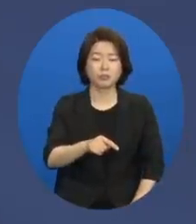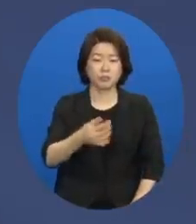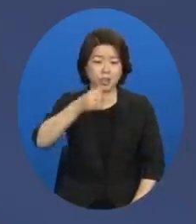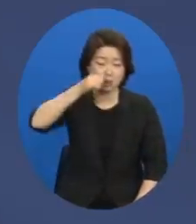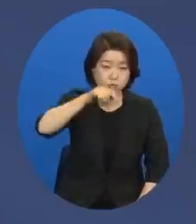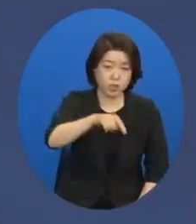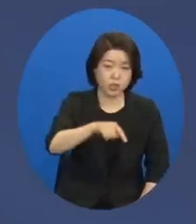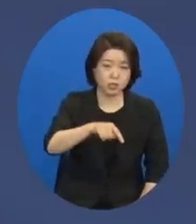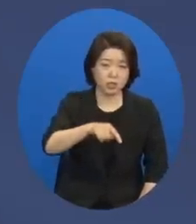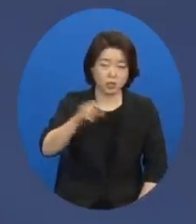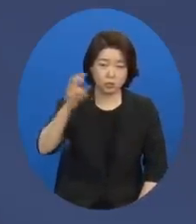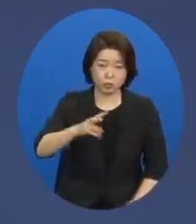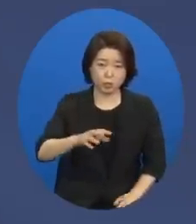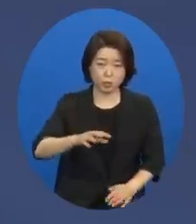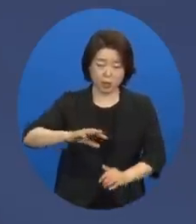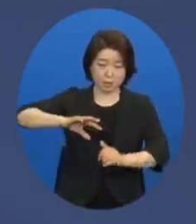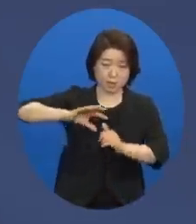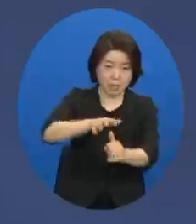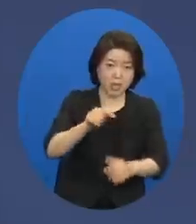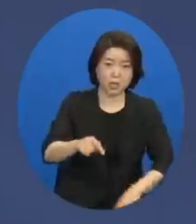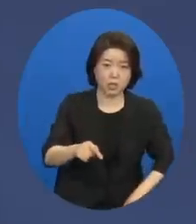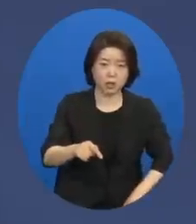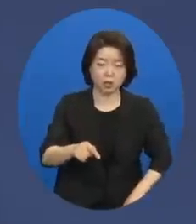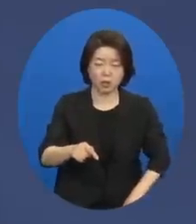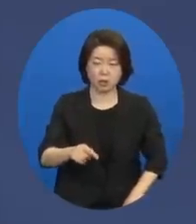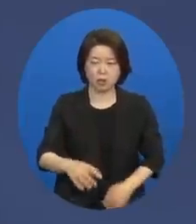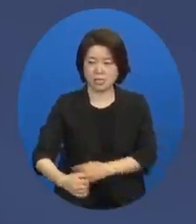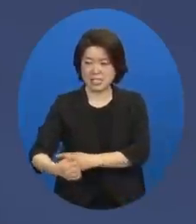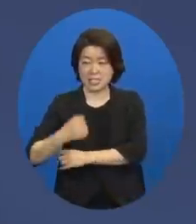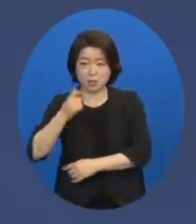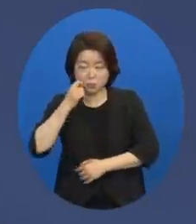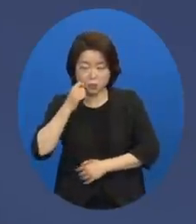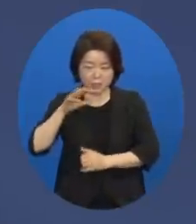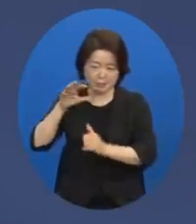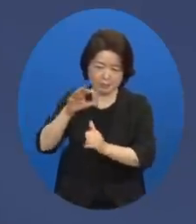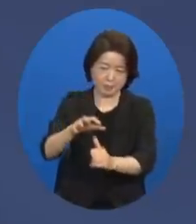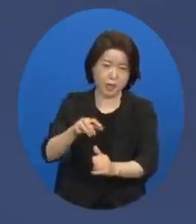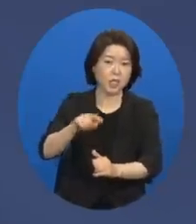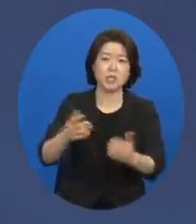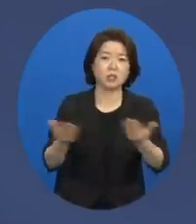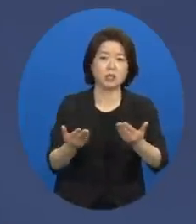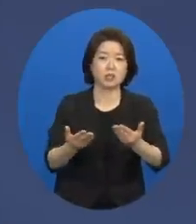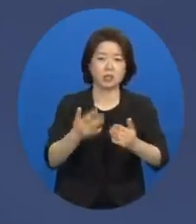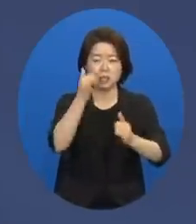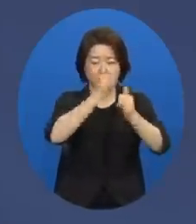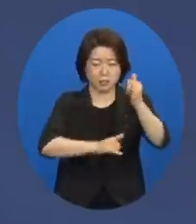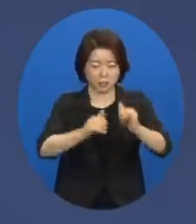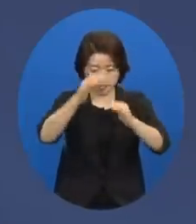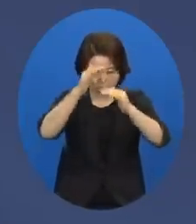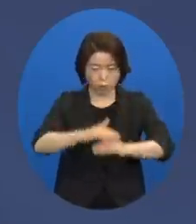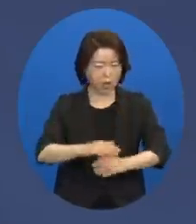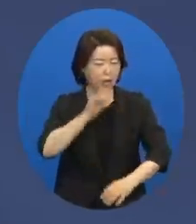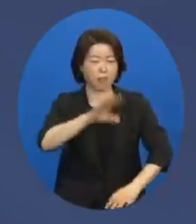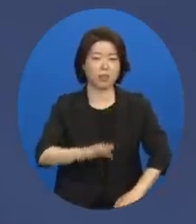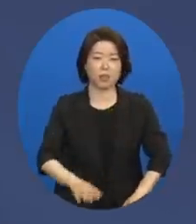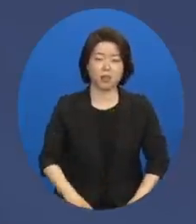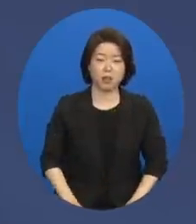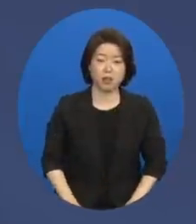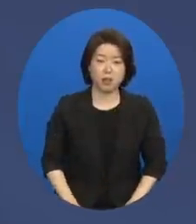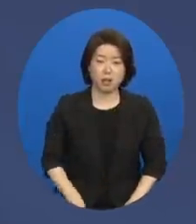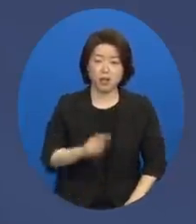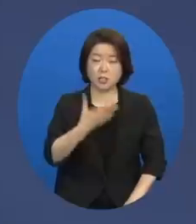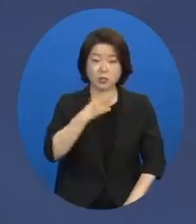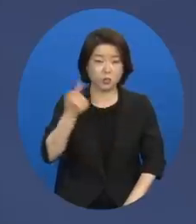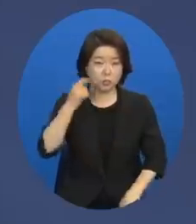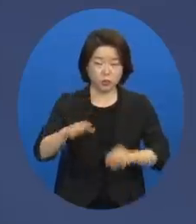무시하거나 그리고 힘쓰지 못하도록 무력하게 만드는 일은 역사 내내 불가능했습니다. 그